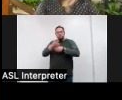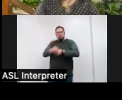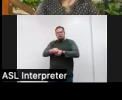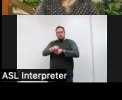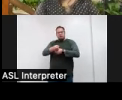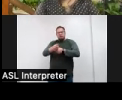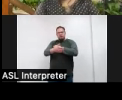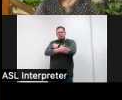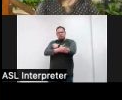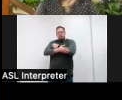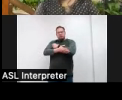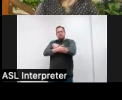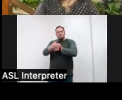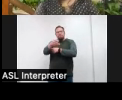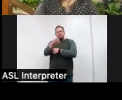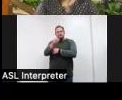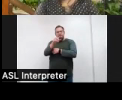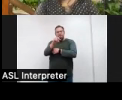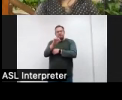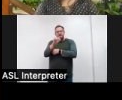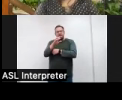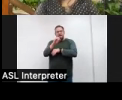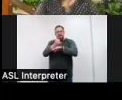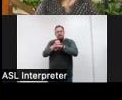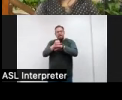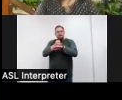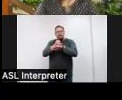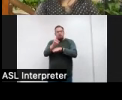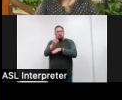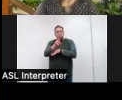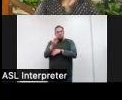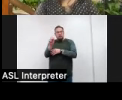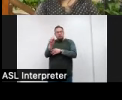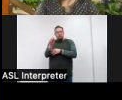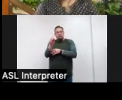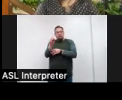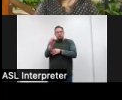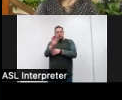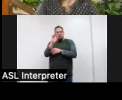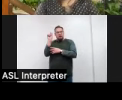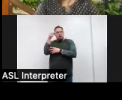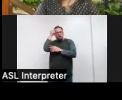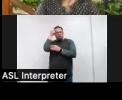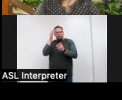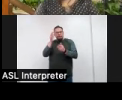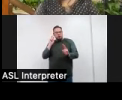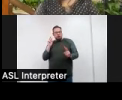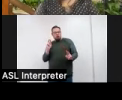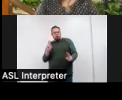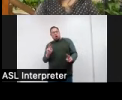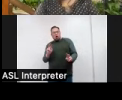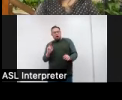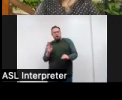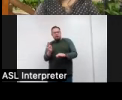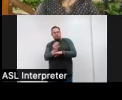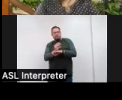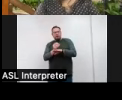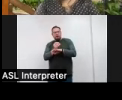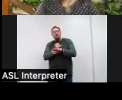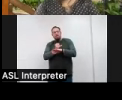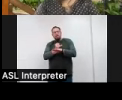Islands, and the United. لقد أصبحنا منطقة الوصاية لجزر المحيط الهادي. As